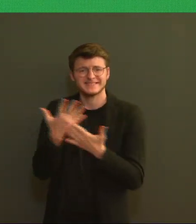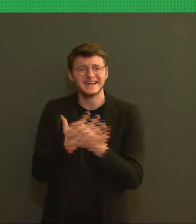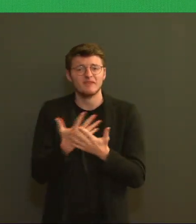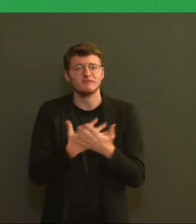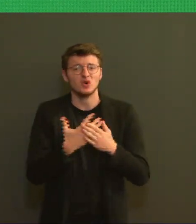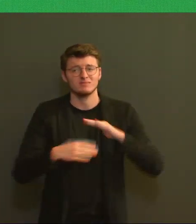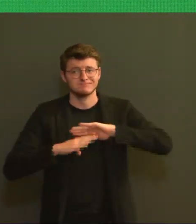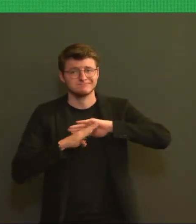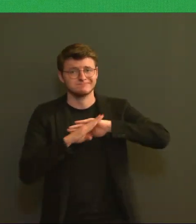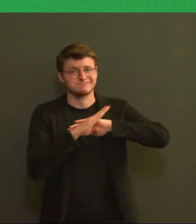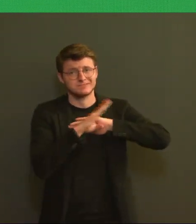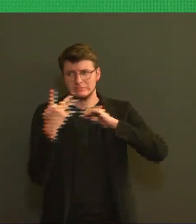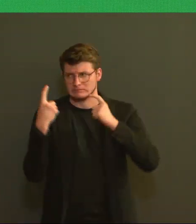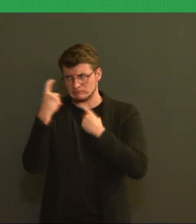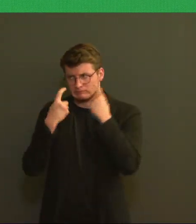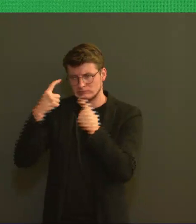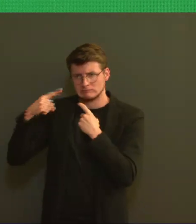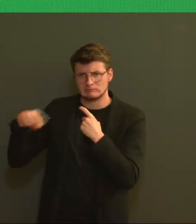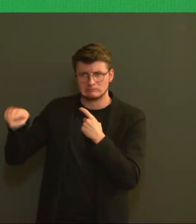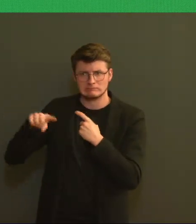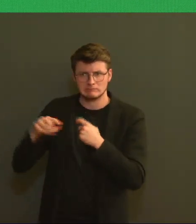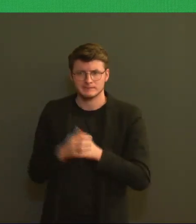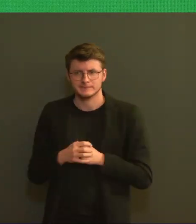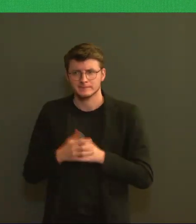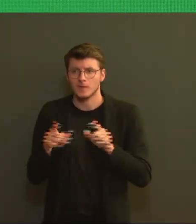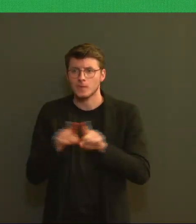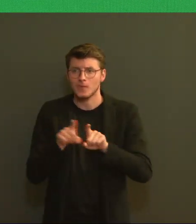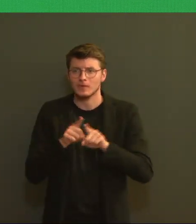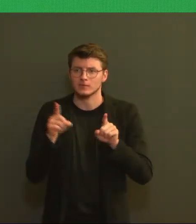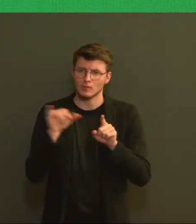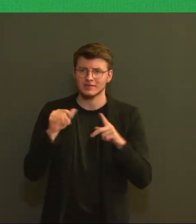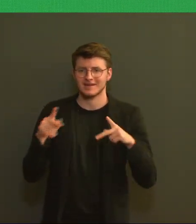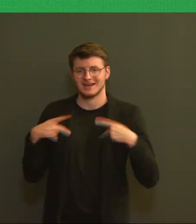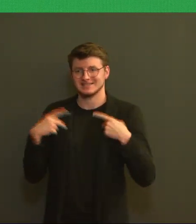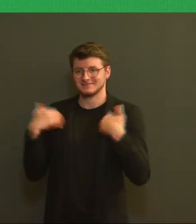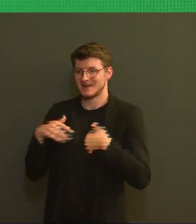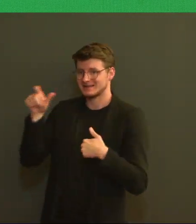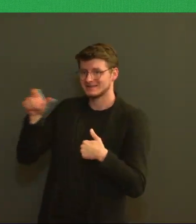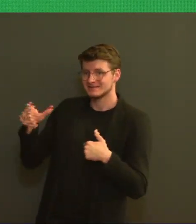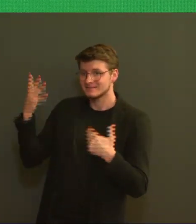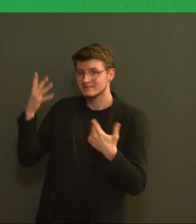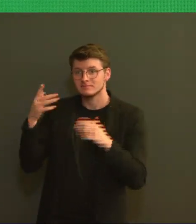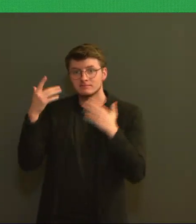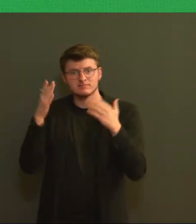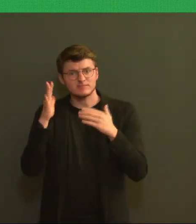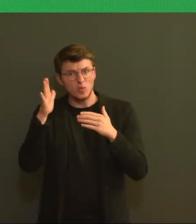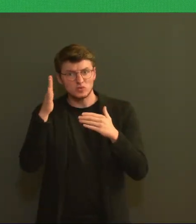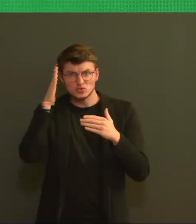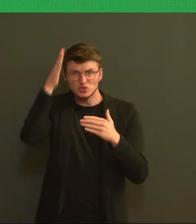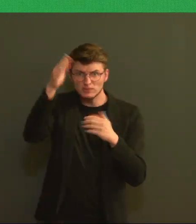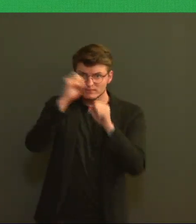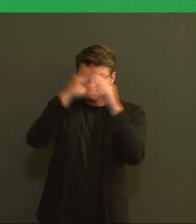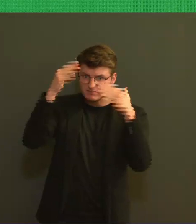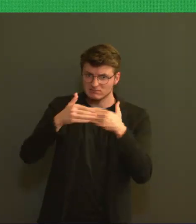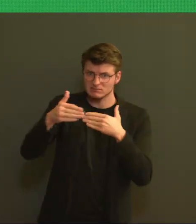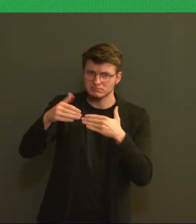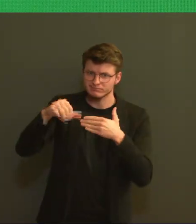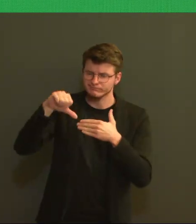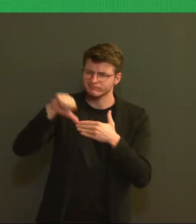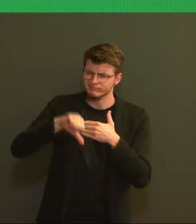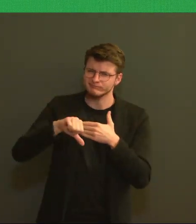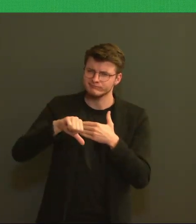af. Ook de voorspellingen van de experten zijn weinig hoopgevend. Maar in tegenstelling tot